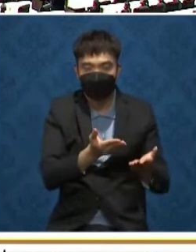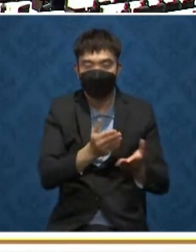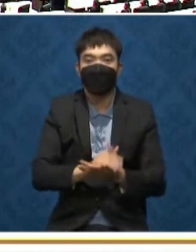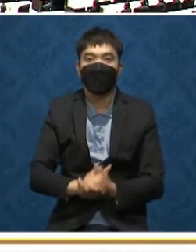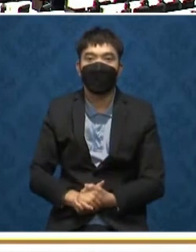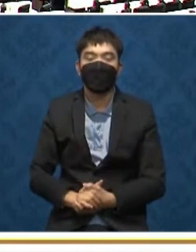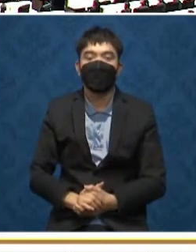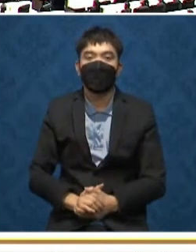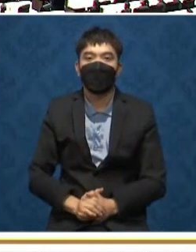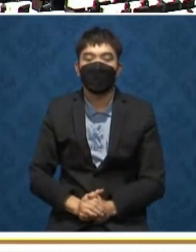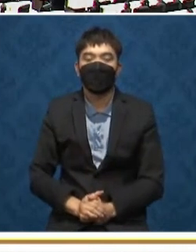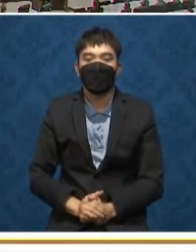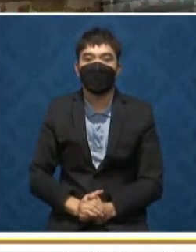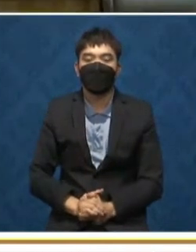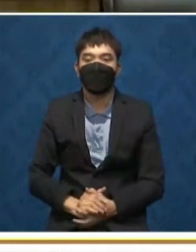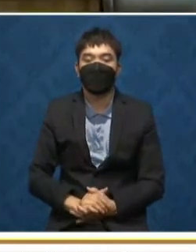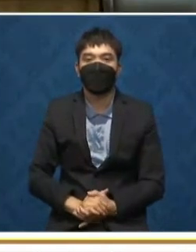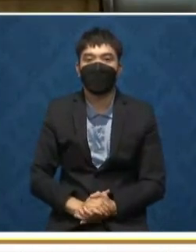นะครับท่าน